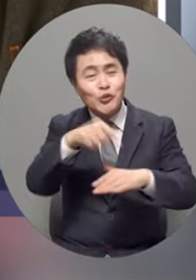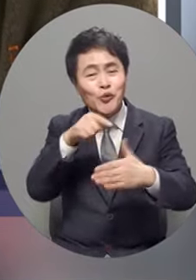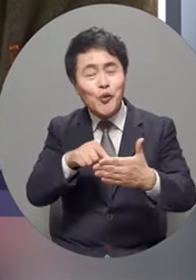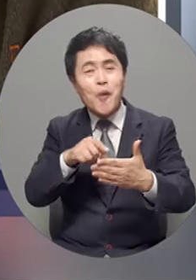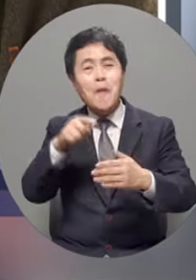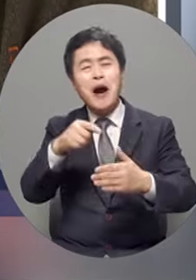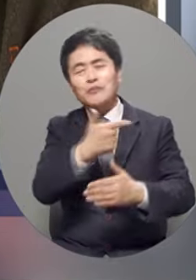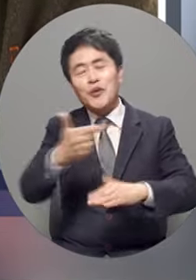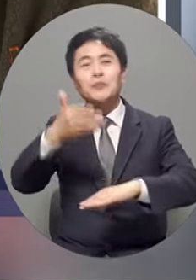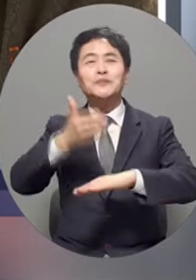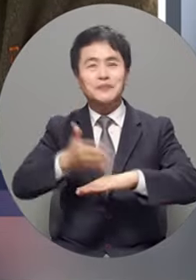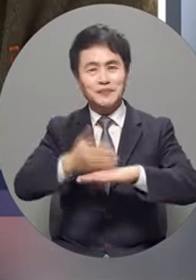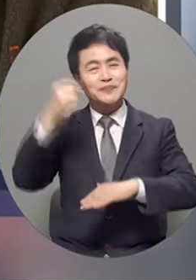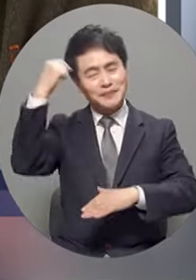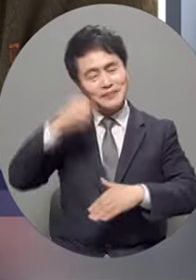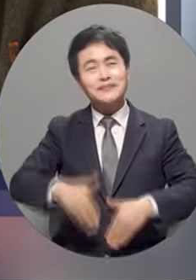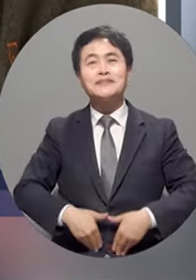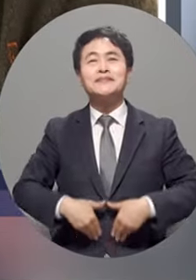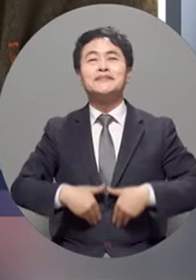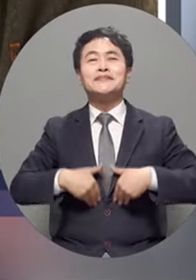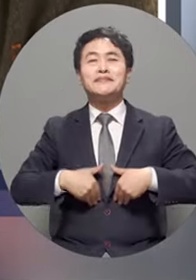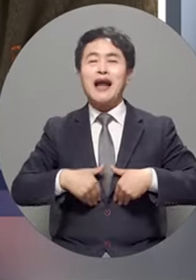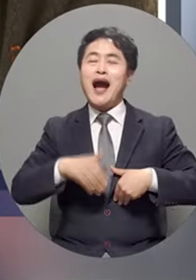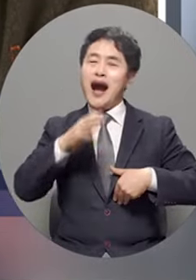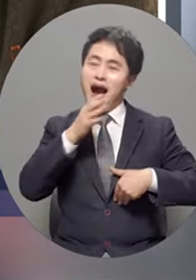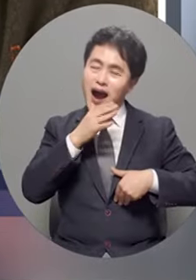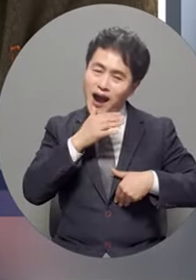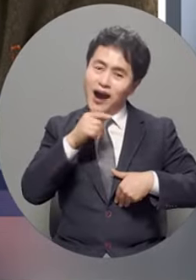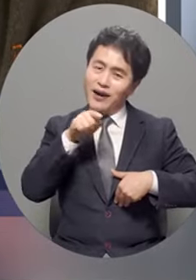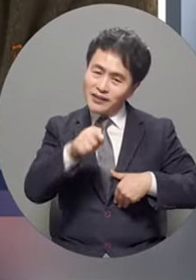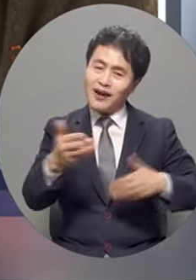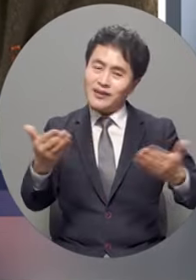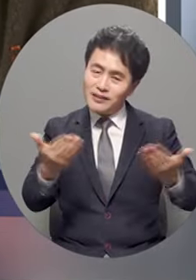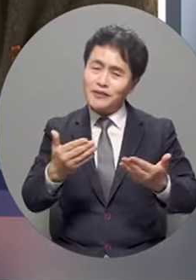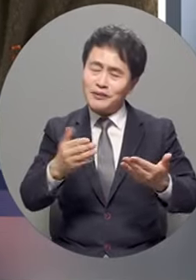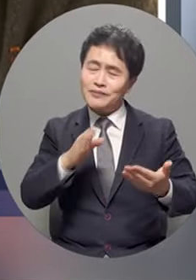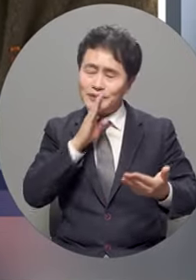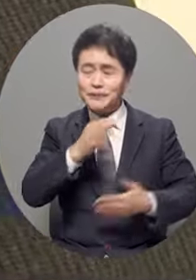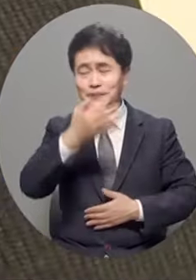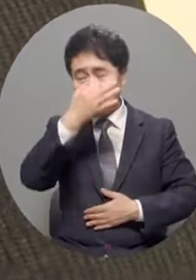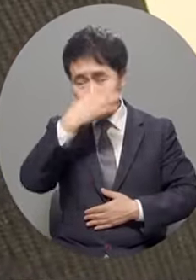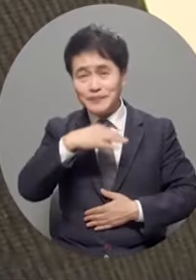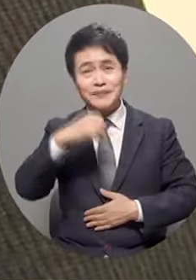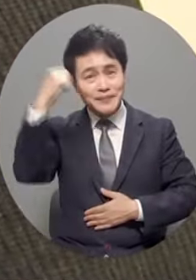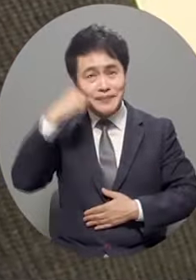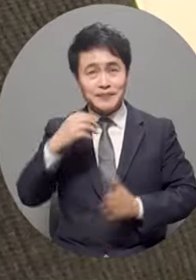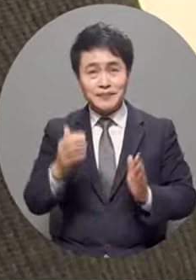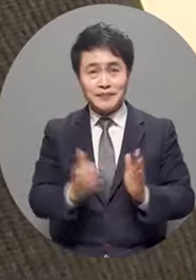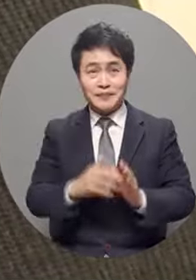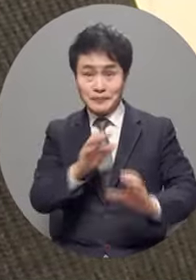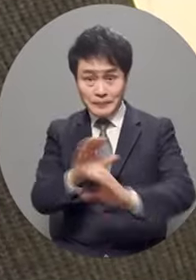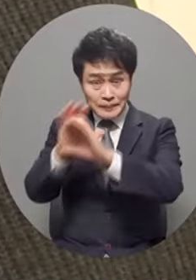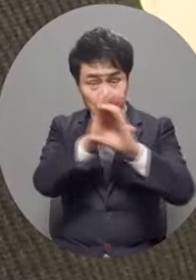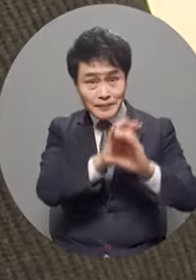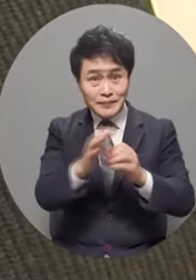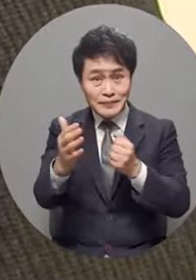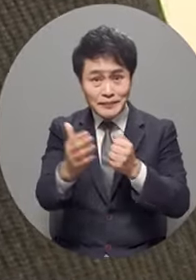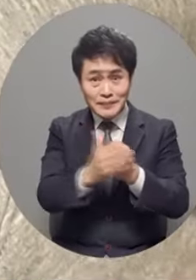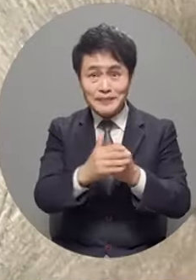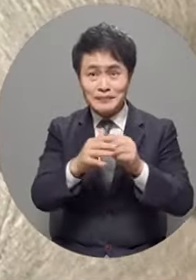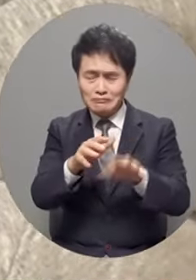너무너무 고맙게 느껴지고 따뜻하고 아 내가 이런 일을 하는 것이 참 보람이 있구나. 코로나19 여파 등으로 구성원